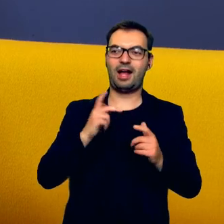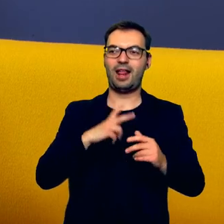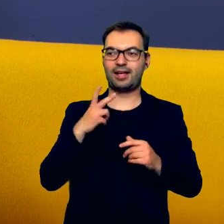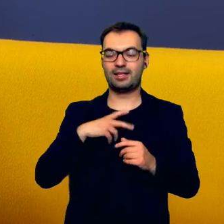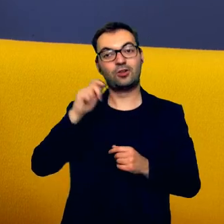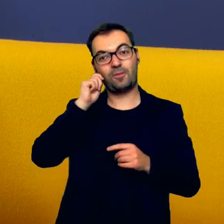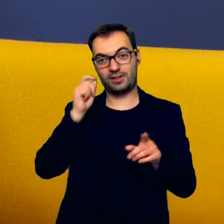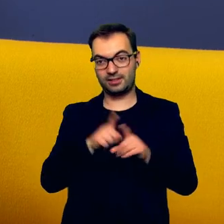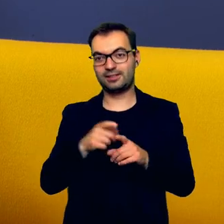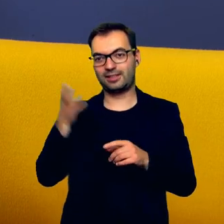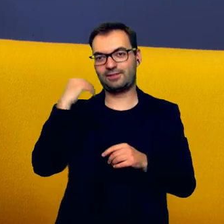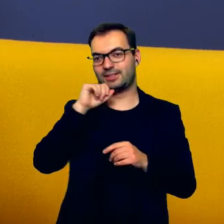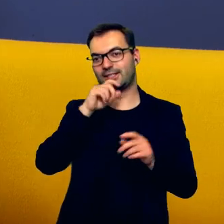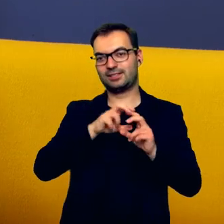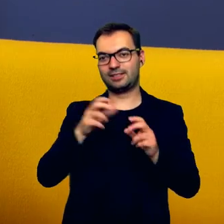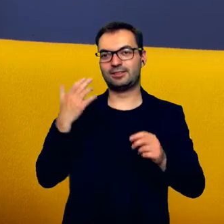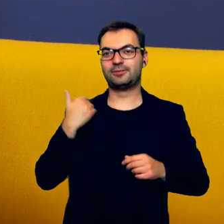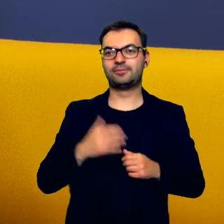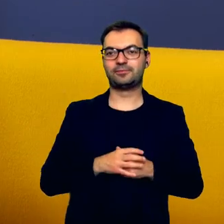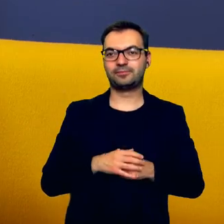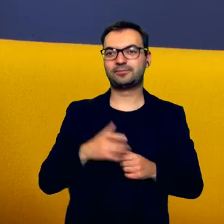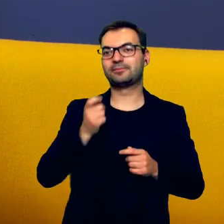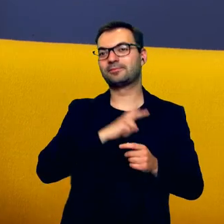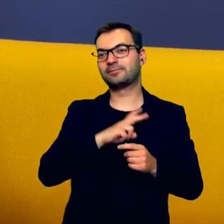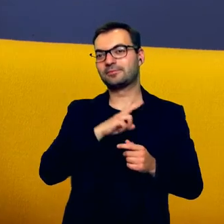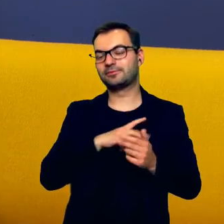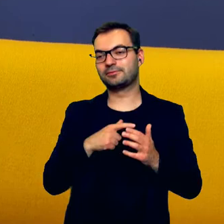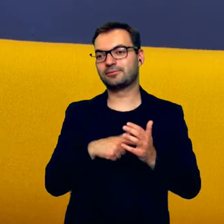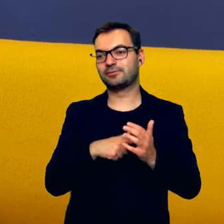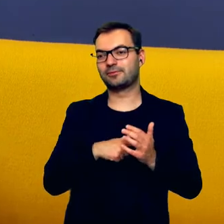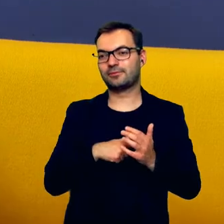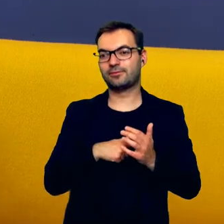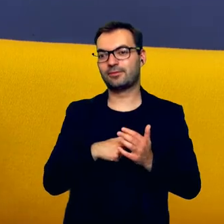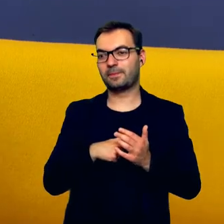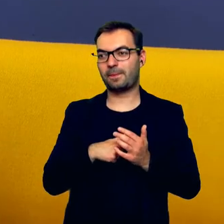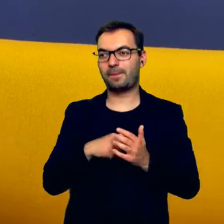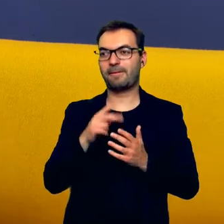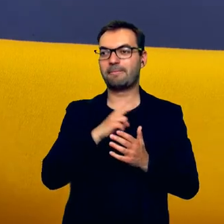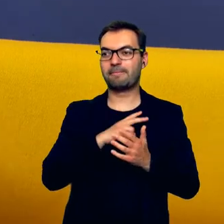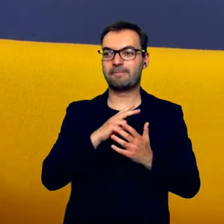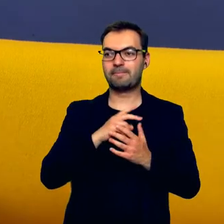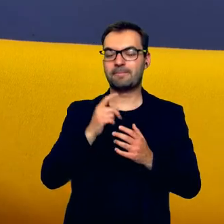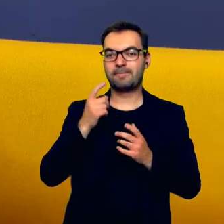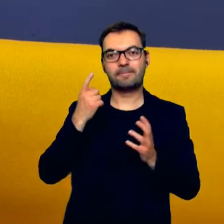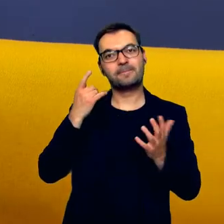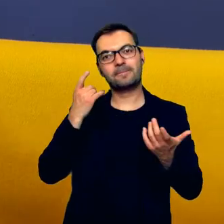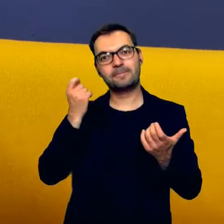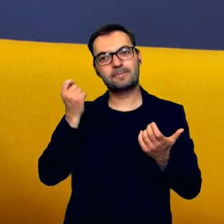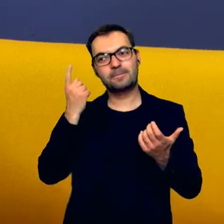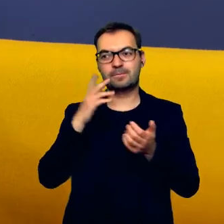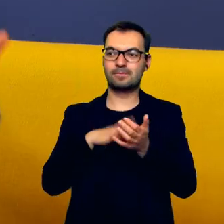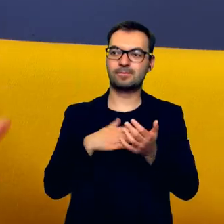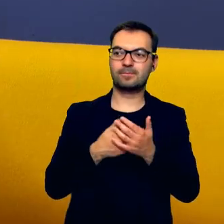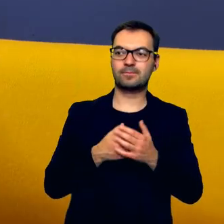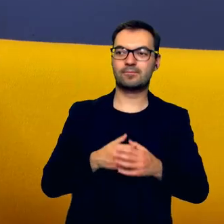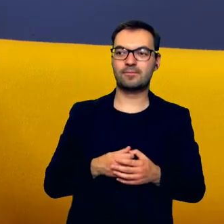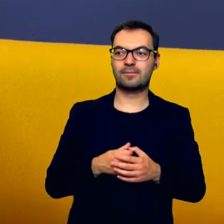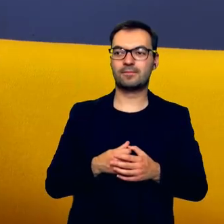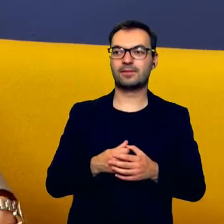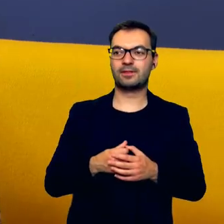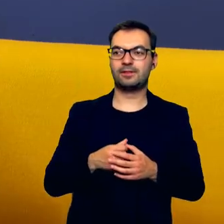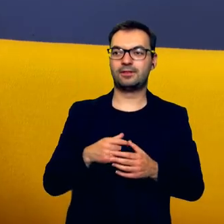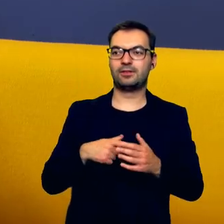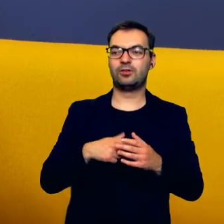mówisz, kobieca tamtych lat. Podobają mi się pewne inwencje, choćby to, że na przykład